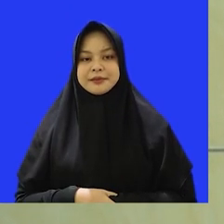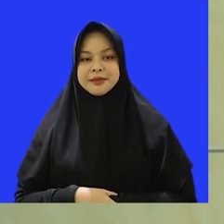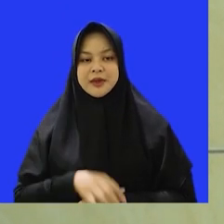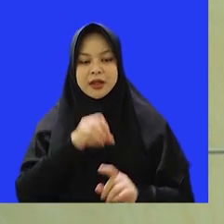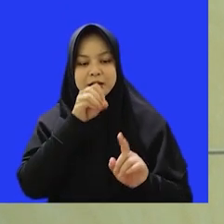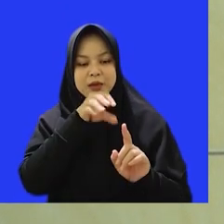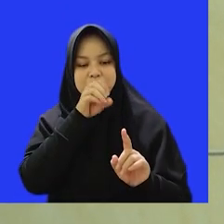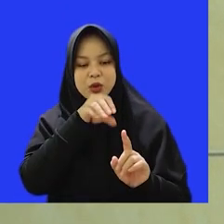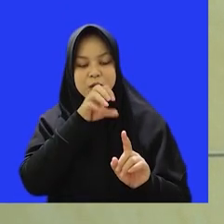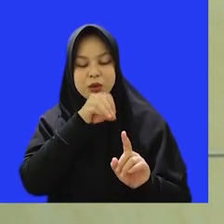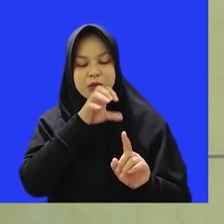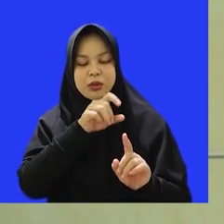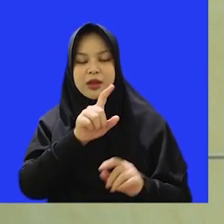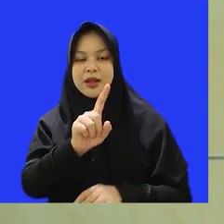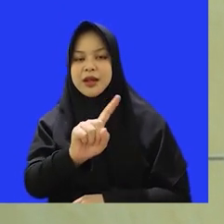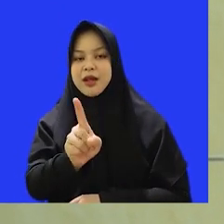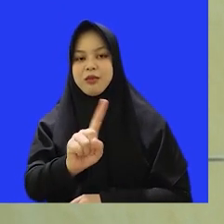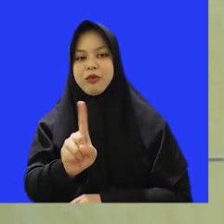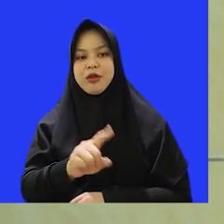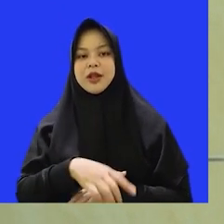Tidak menceramahi.